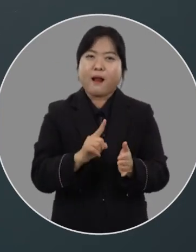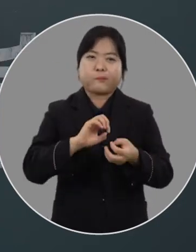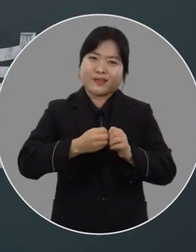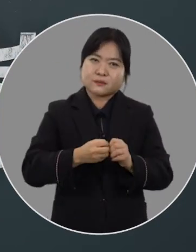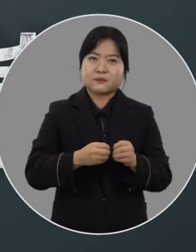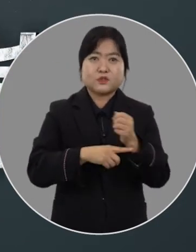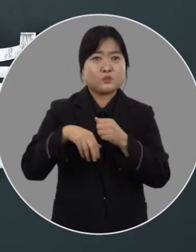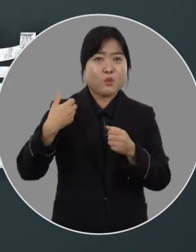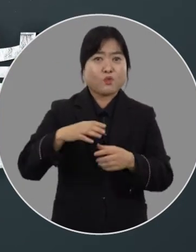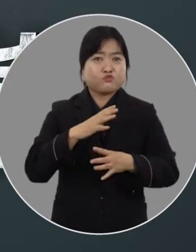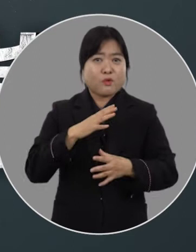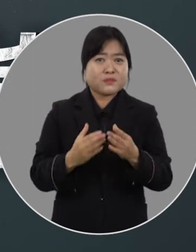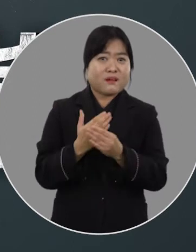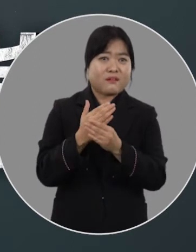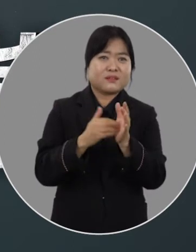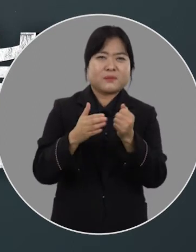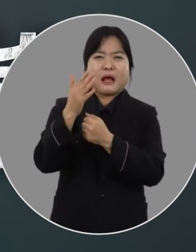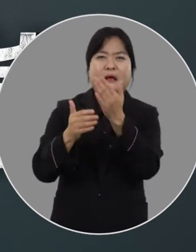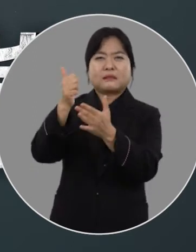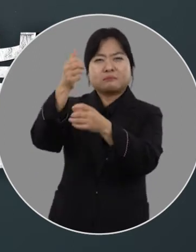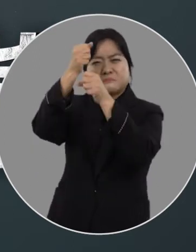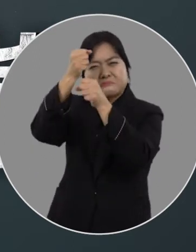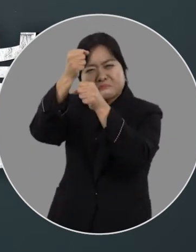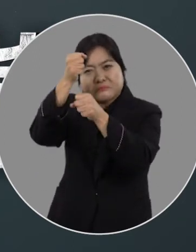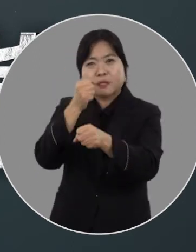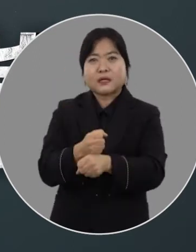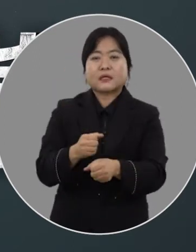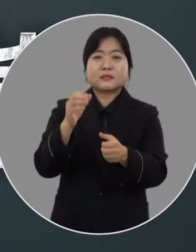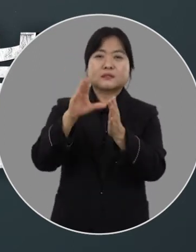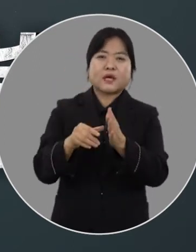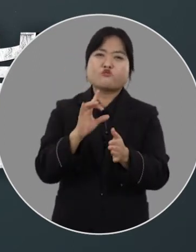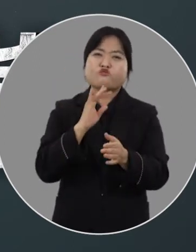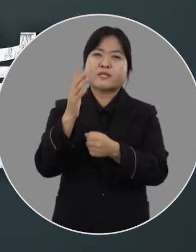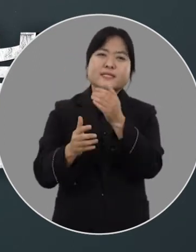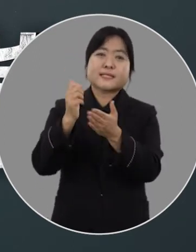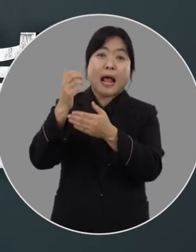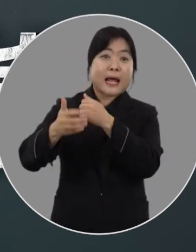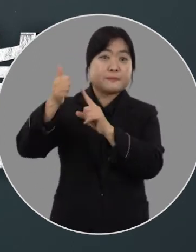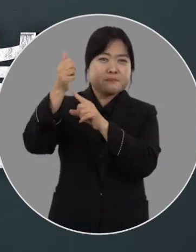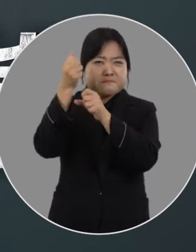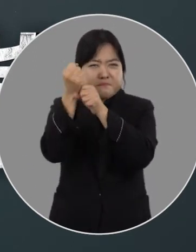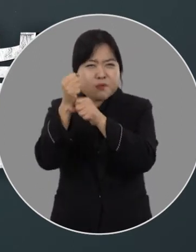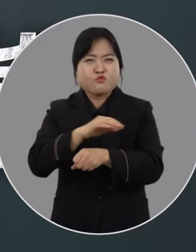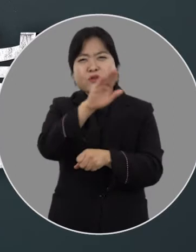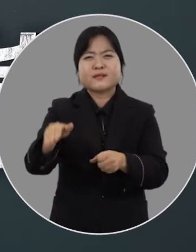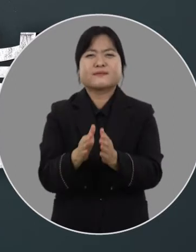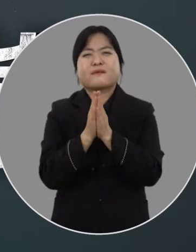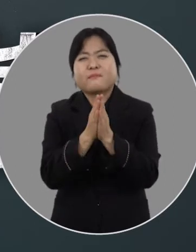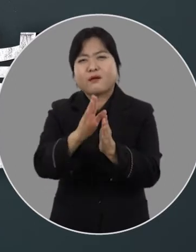시작하자 사람들은 하느님에게 매달릴 수밖에 없었습니다. 당시에 유일신이었던 하느님께 매달리면서 우리를